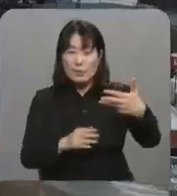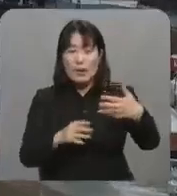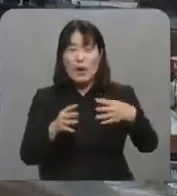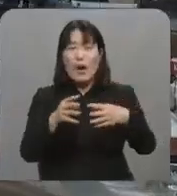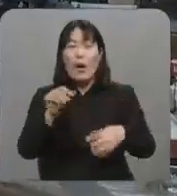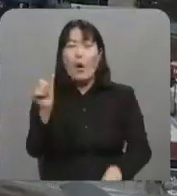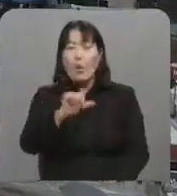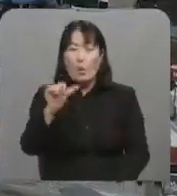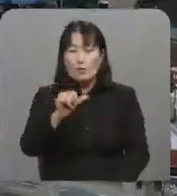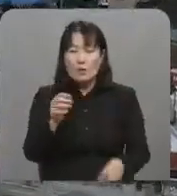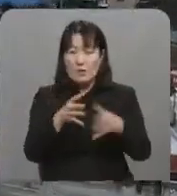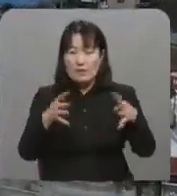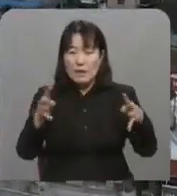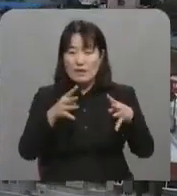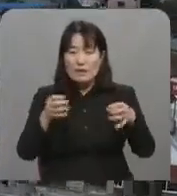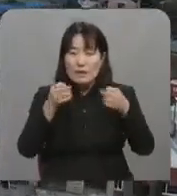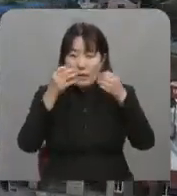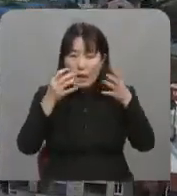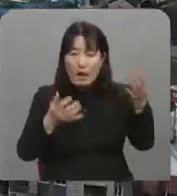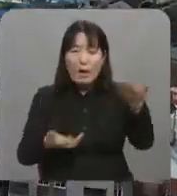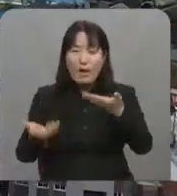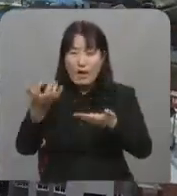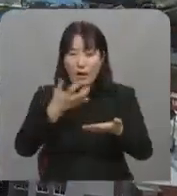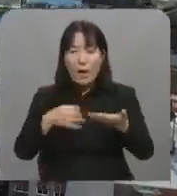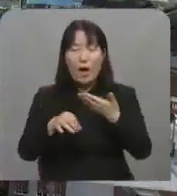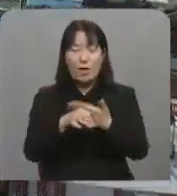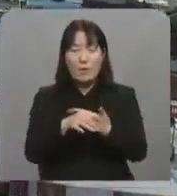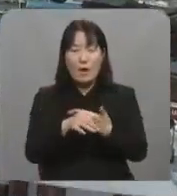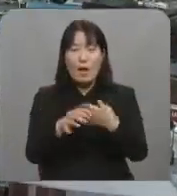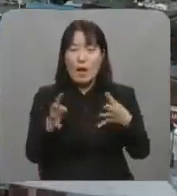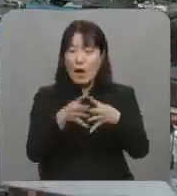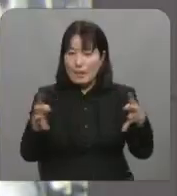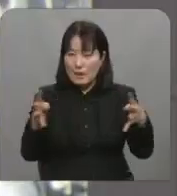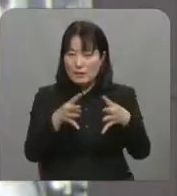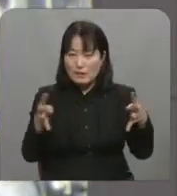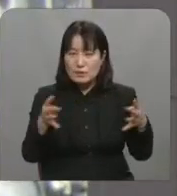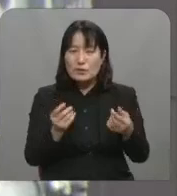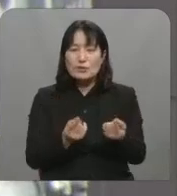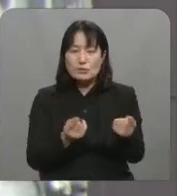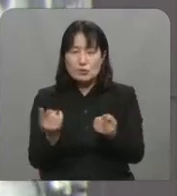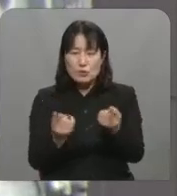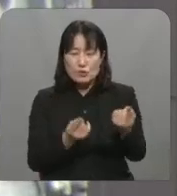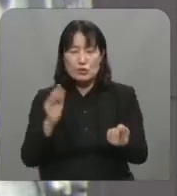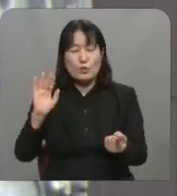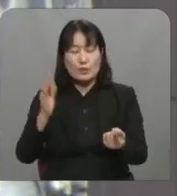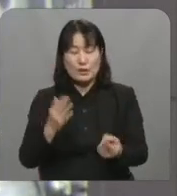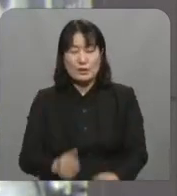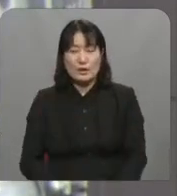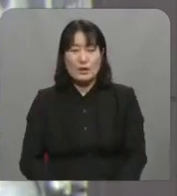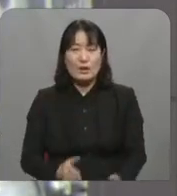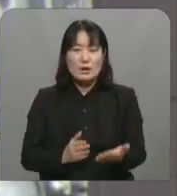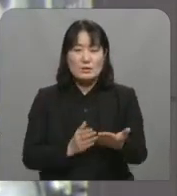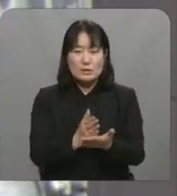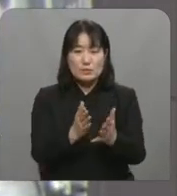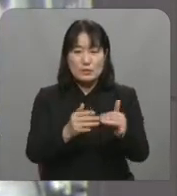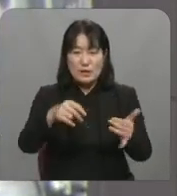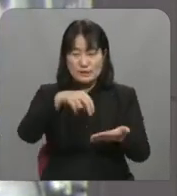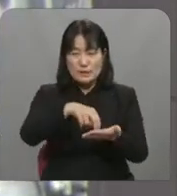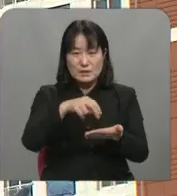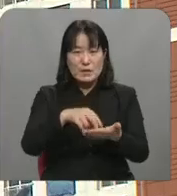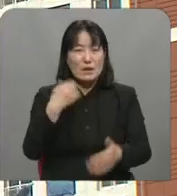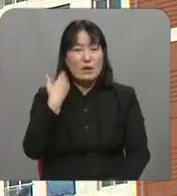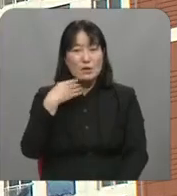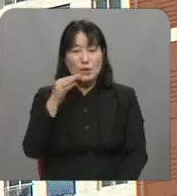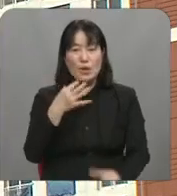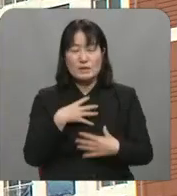규모의 대규모 신규 아파트 입주가 이루어지면서 아파트 시장이 조정을 받을 수 있습니다. 부동산 전문가들은 전세금을